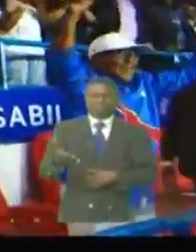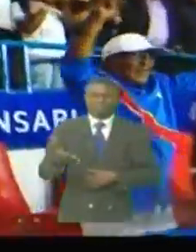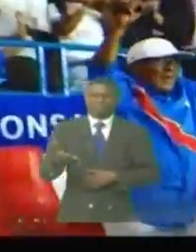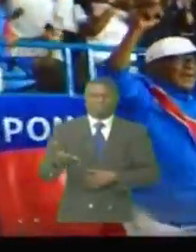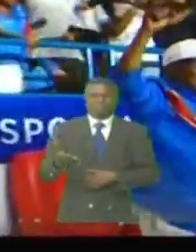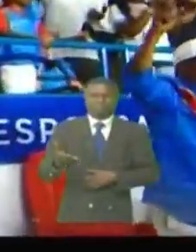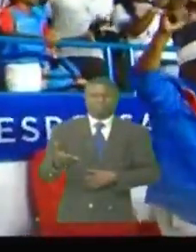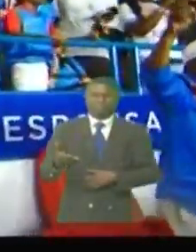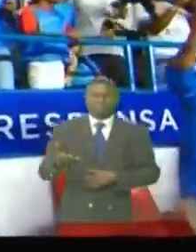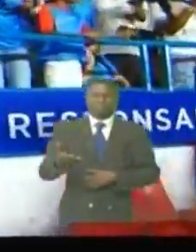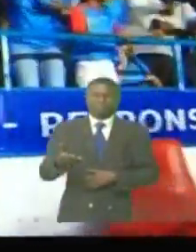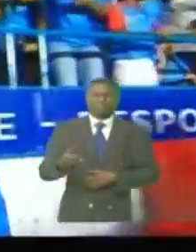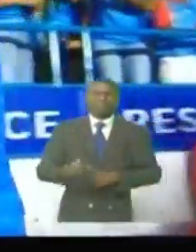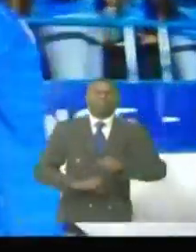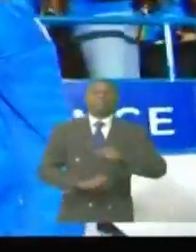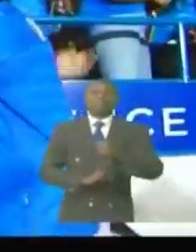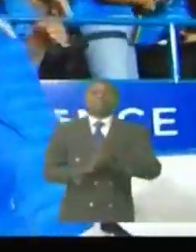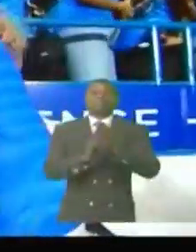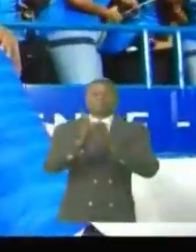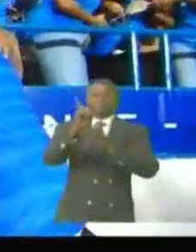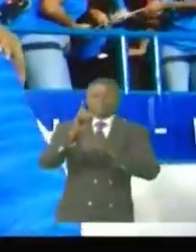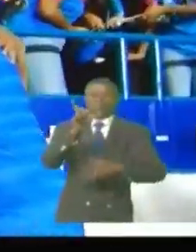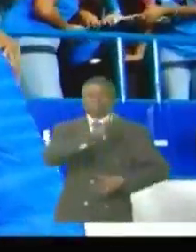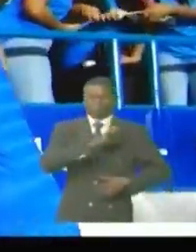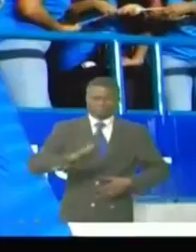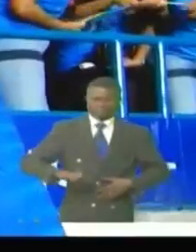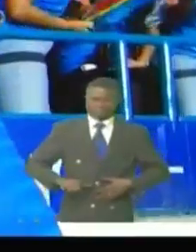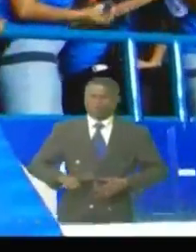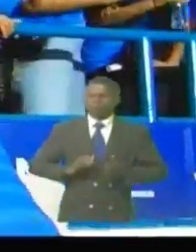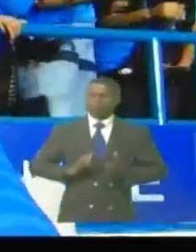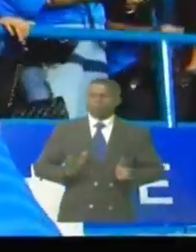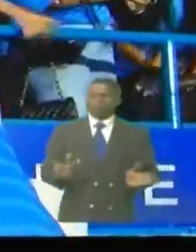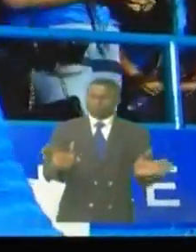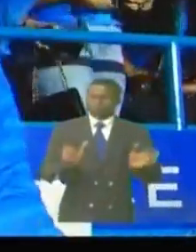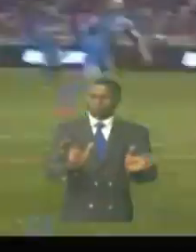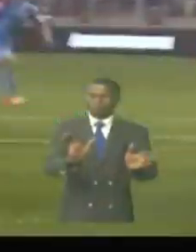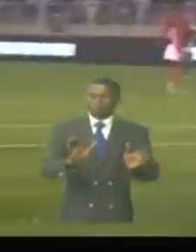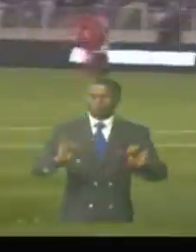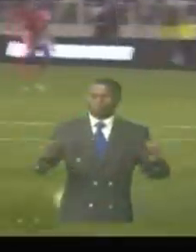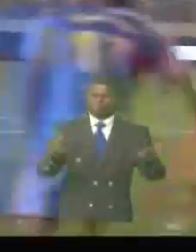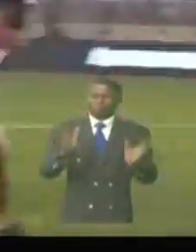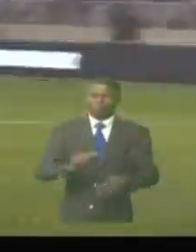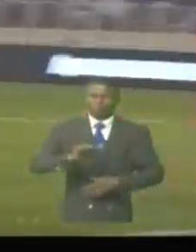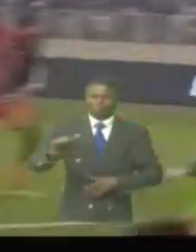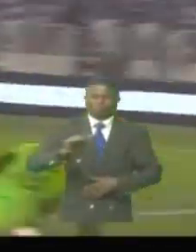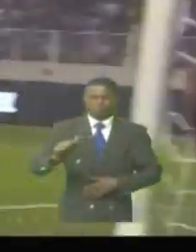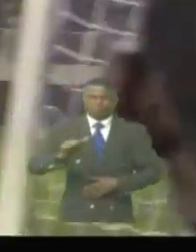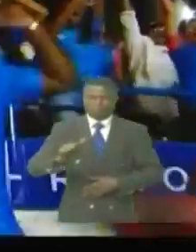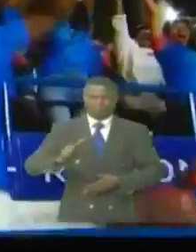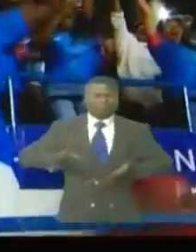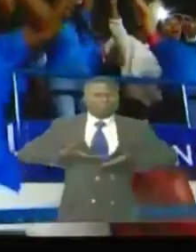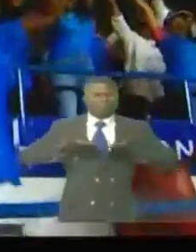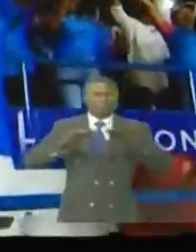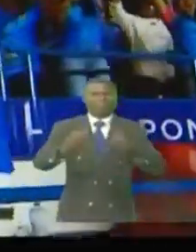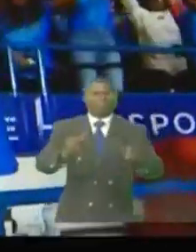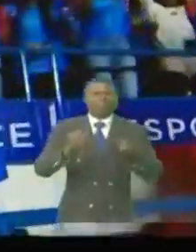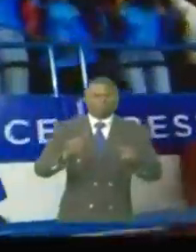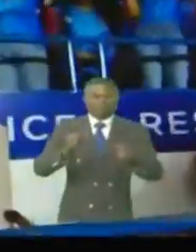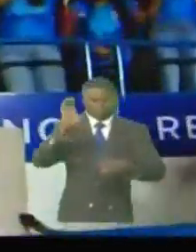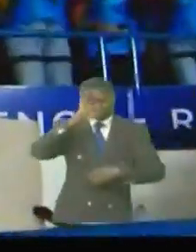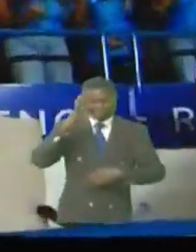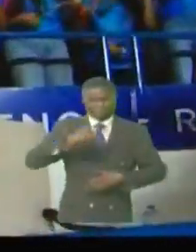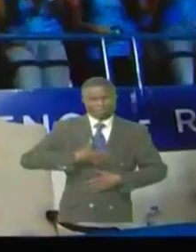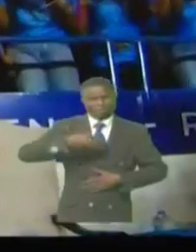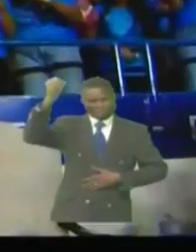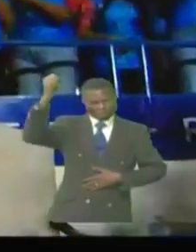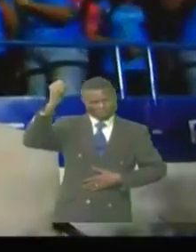comment dire, boosté l'équipe nationale. Et les joueurs eux-mêmes qui ont pu donner les meilleurs pour